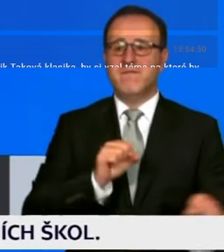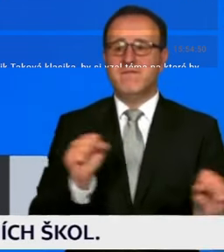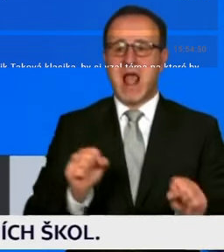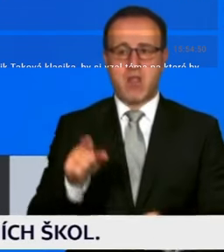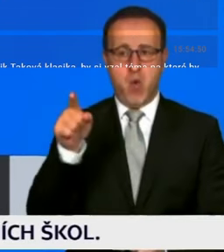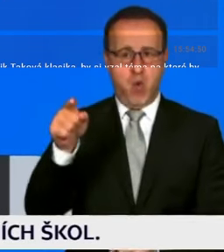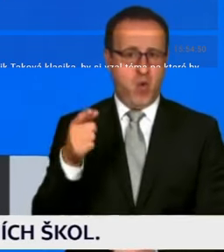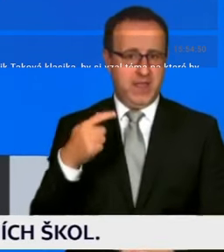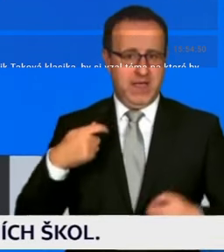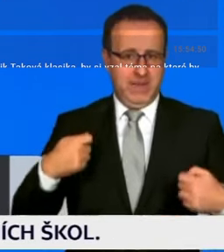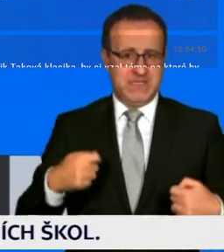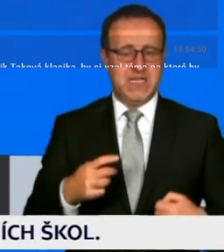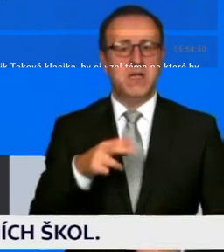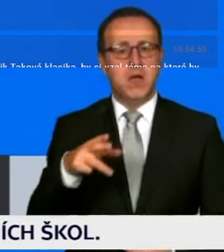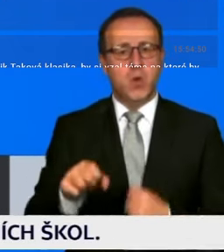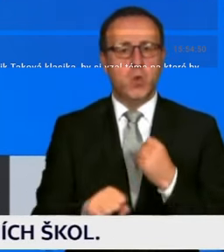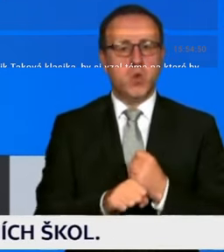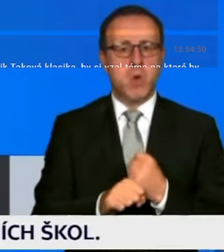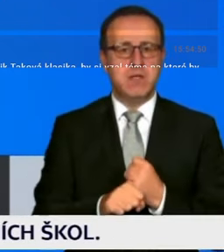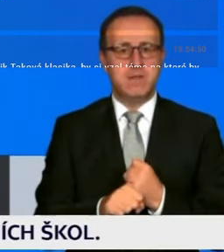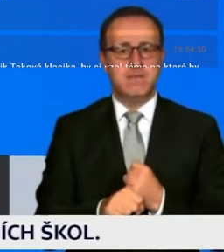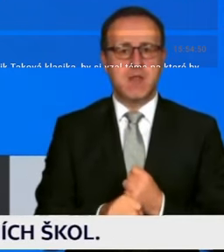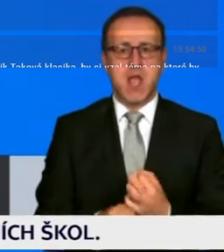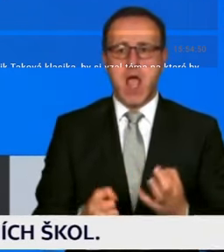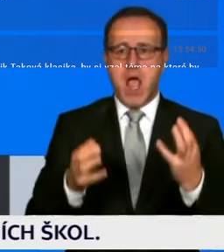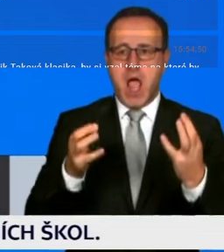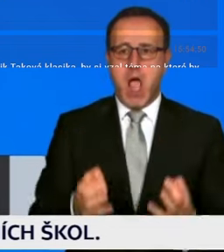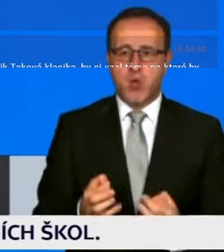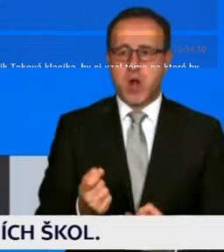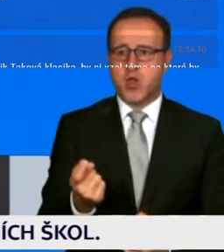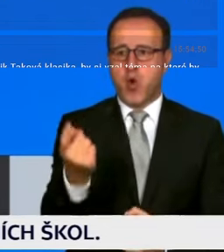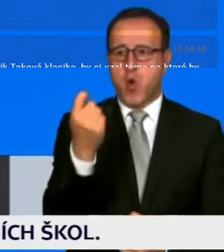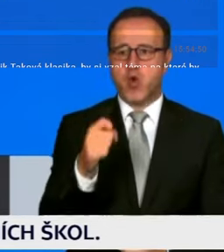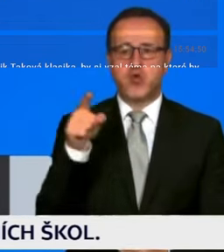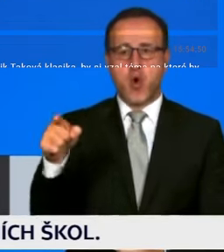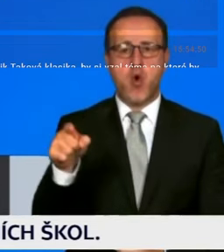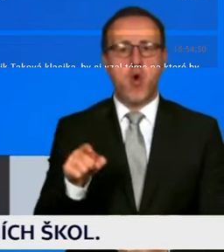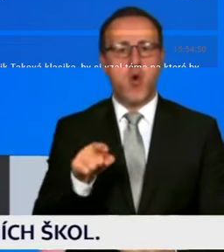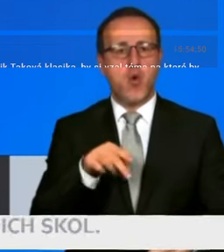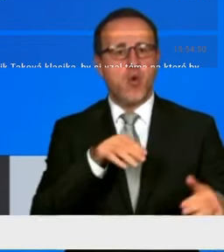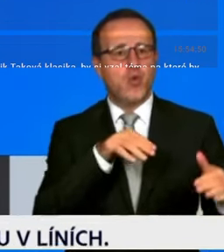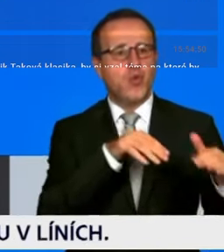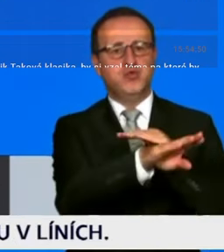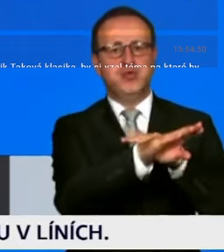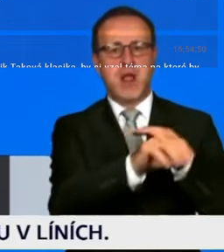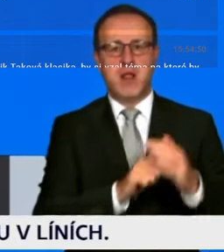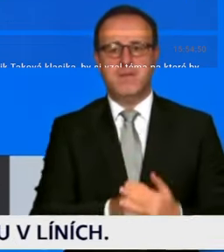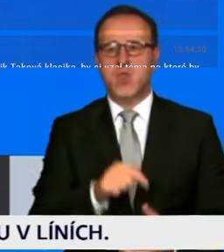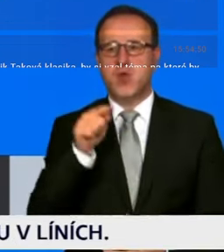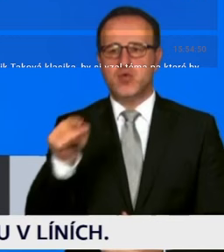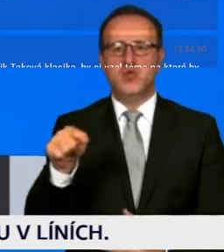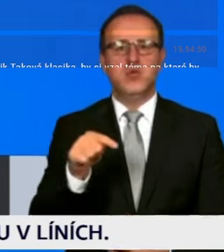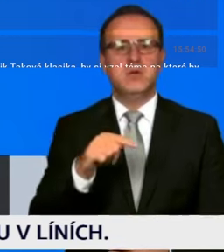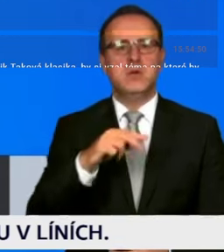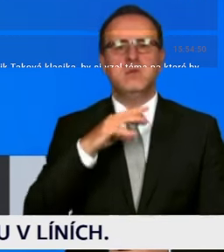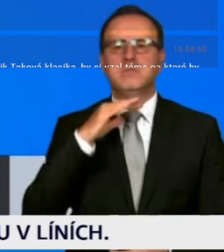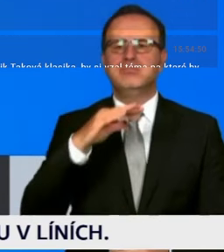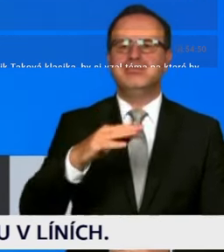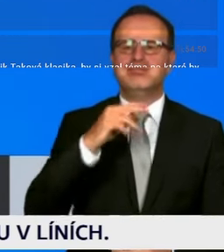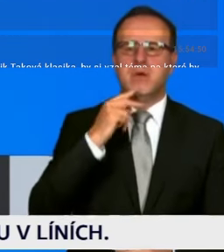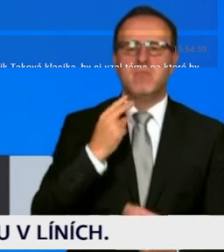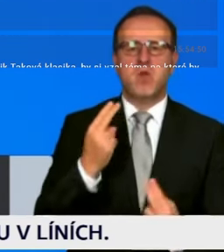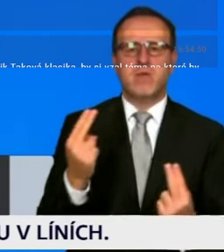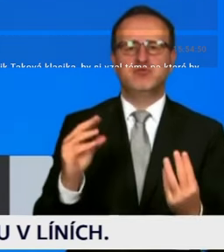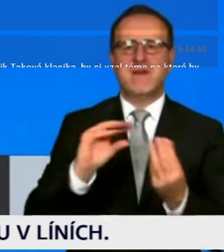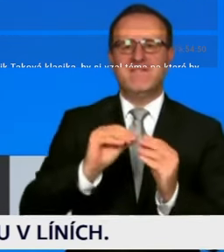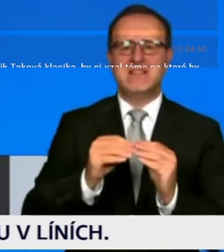reprezentuje ide urobiť Akurát že od toho ide újsť chápete že Tu sa rozpráva o dôležitých veciach ktoré koré Ja